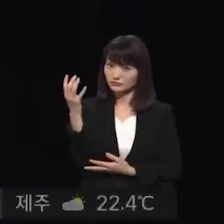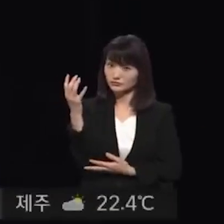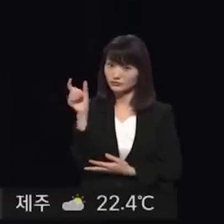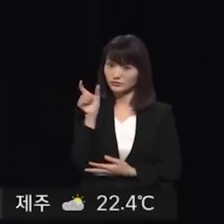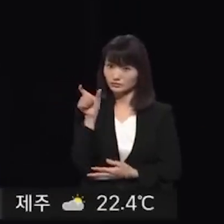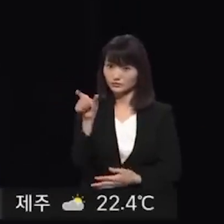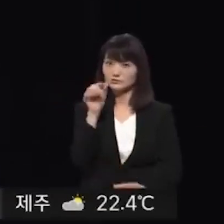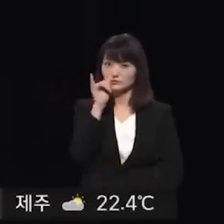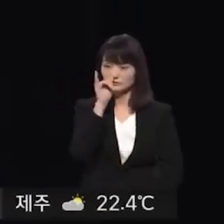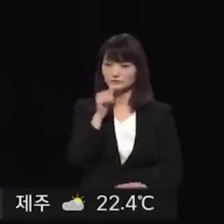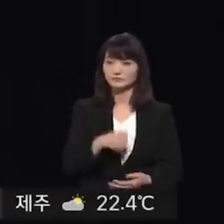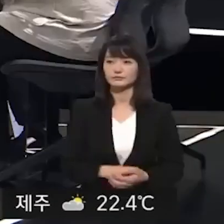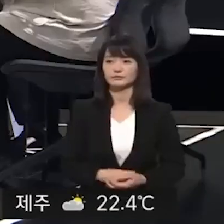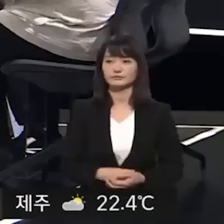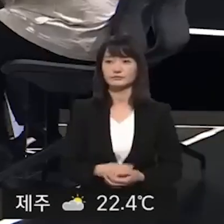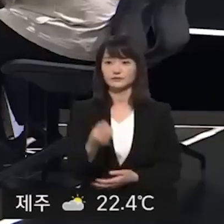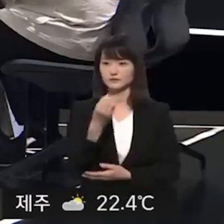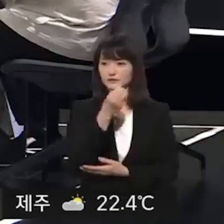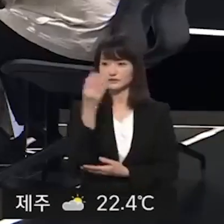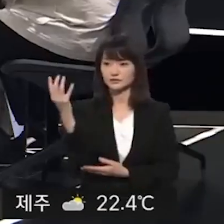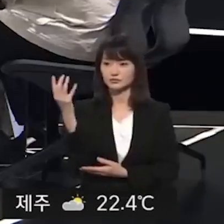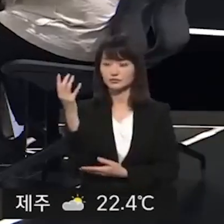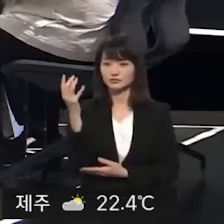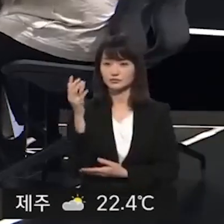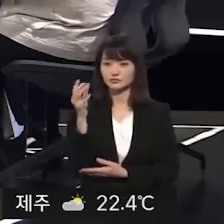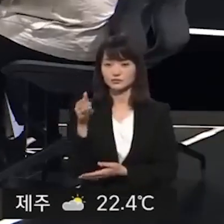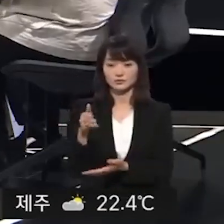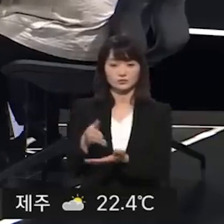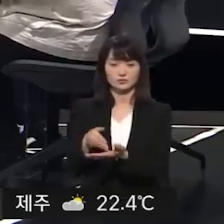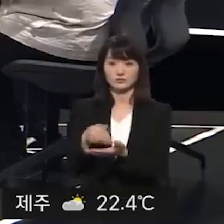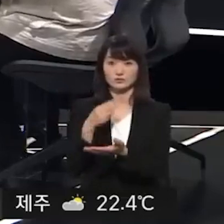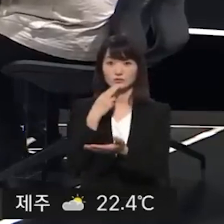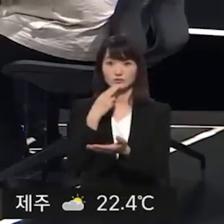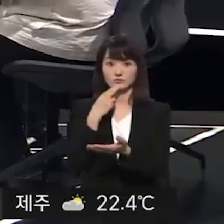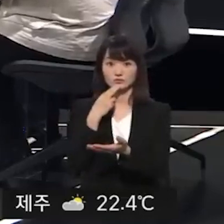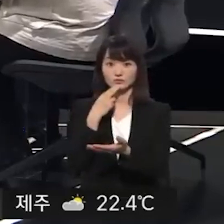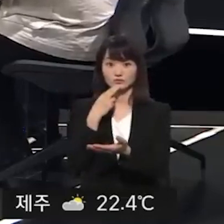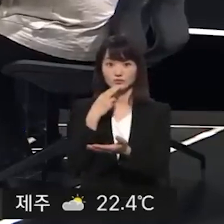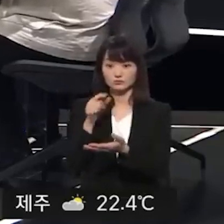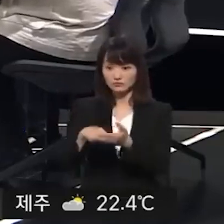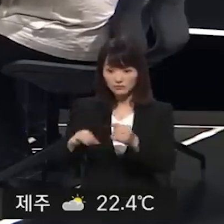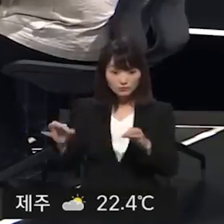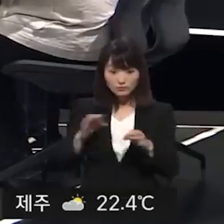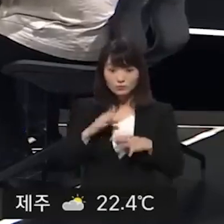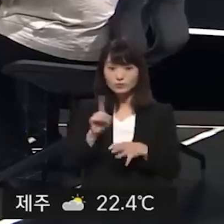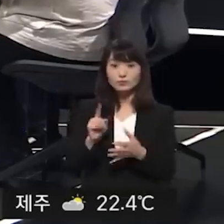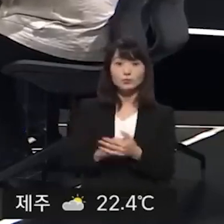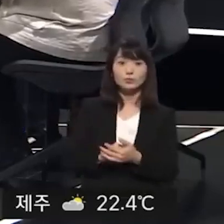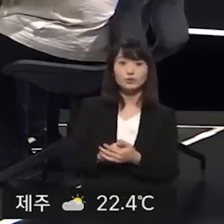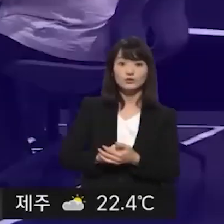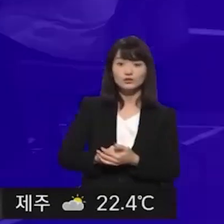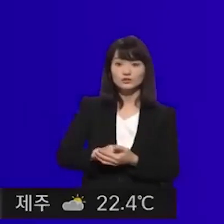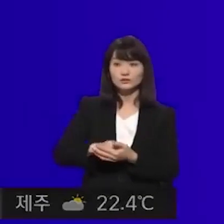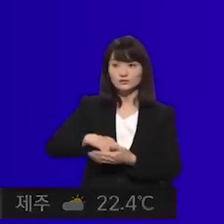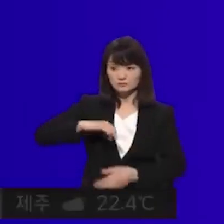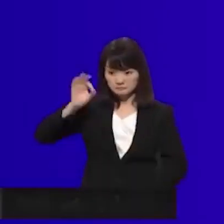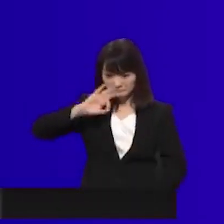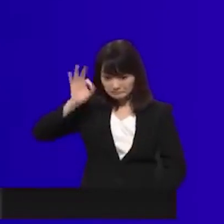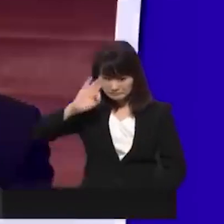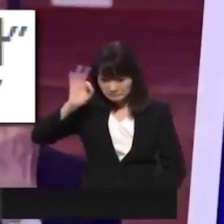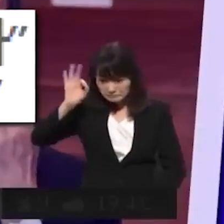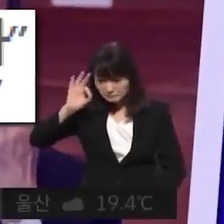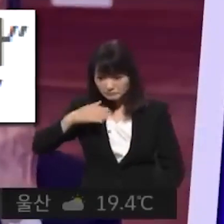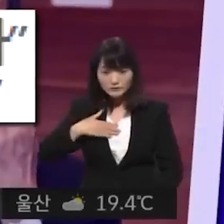얘기했어요이 사실은 난 적이 없습니다 보도가 기자들이 놀라서 찾아봤어요 물 먹었다고 표현하거든요